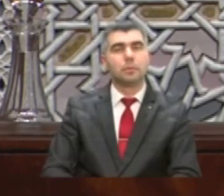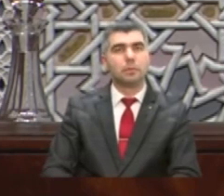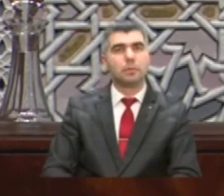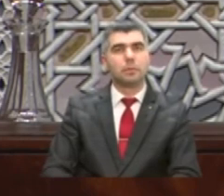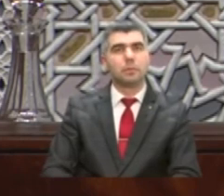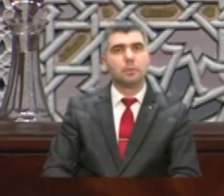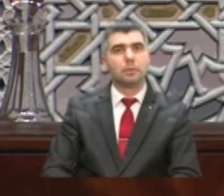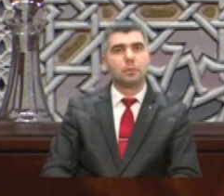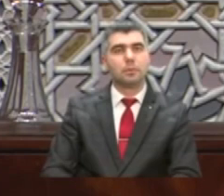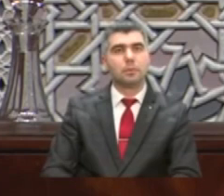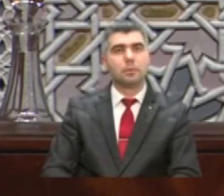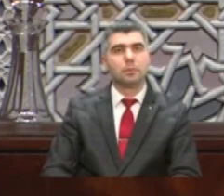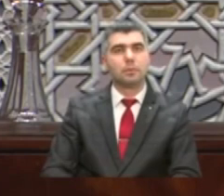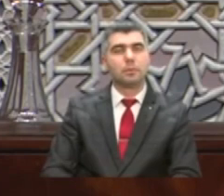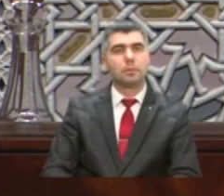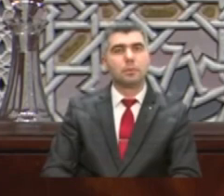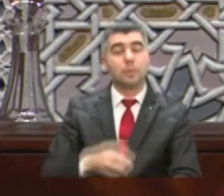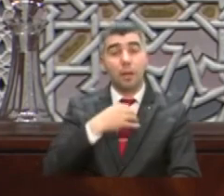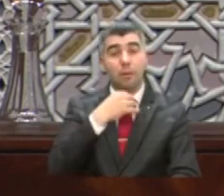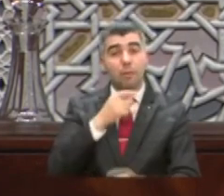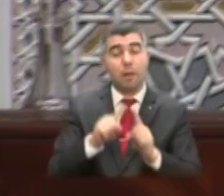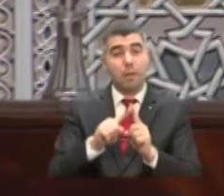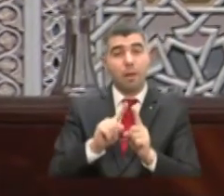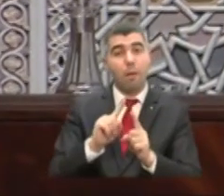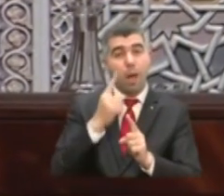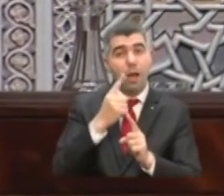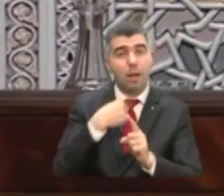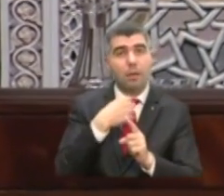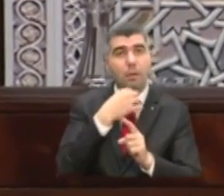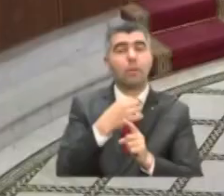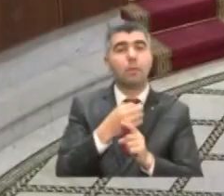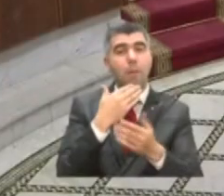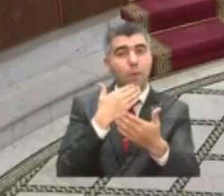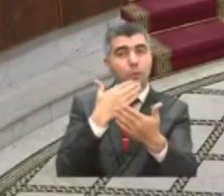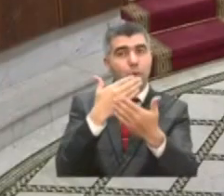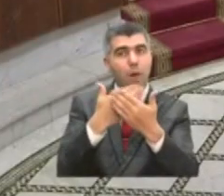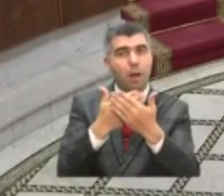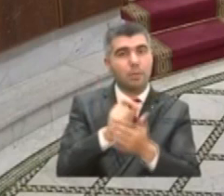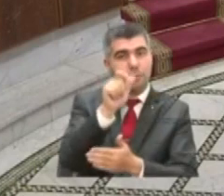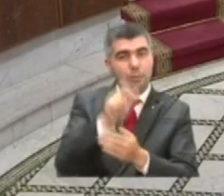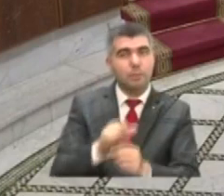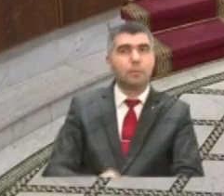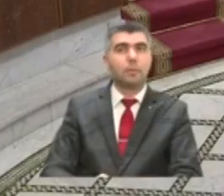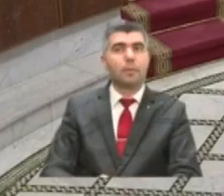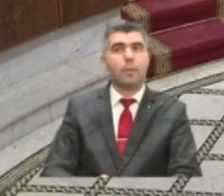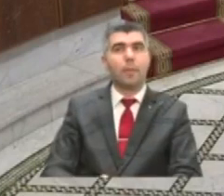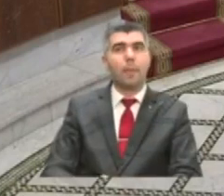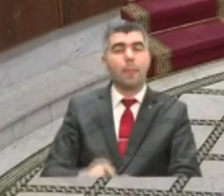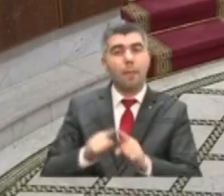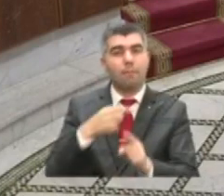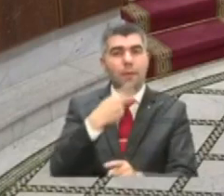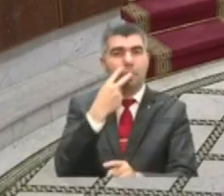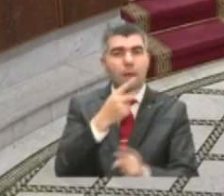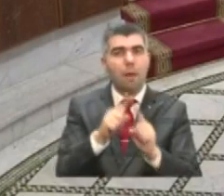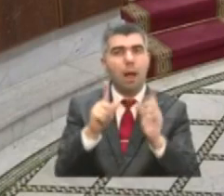نصف دقيقة. ضروري أنا بغيت غير نقول واحد الكلمة. طبعا الحال دائما خصني نشكر السيد النائب، ولكن يبدو أنه ما طلعتوش على